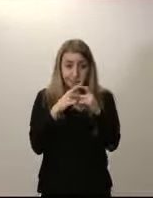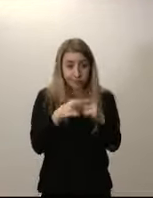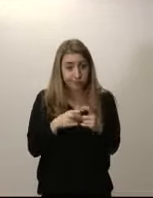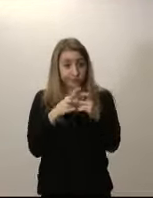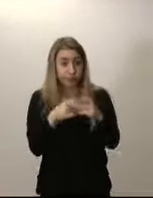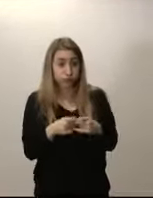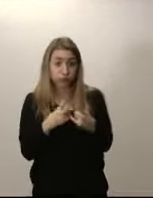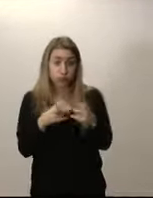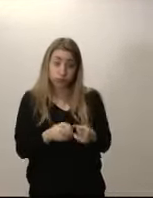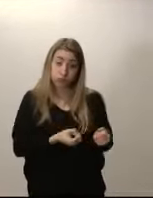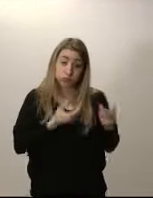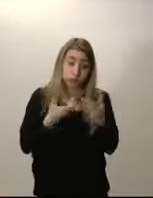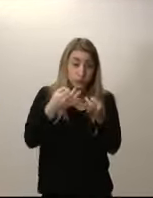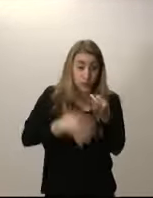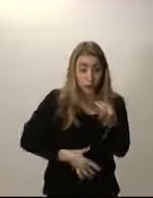on allait le faire. Et